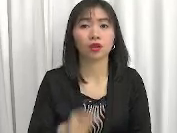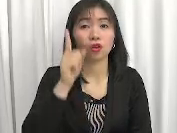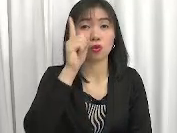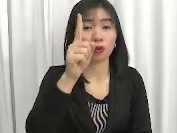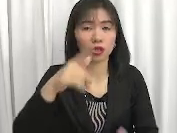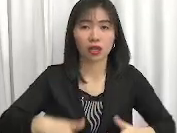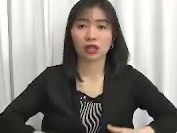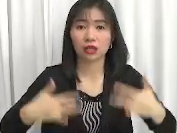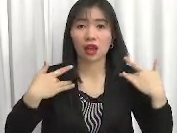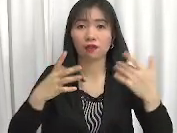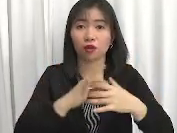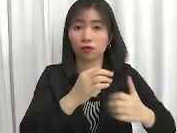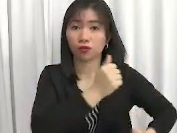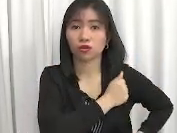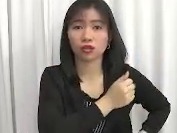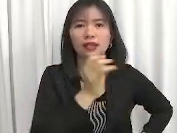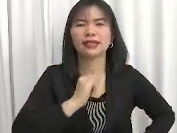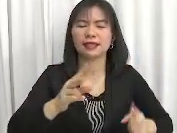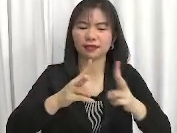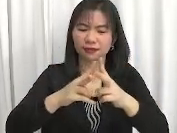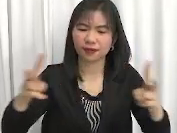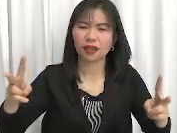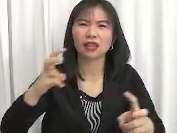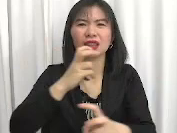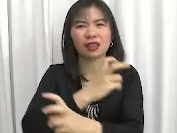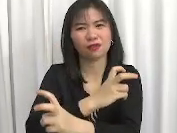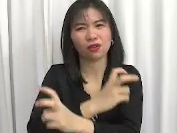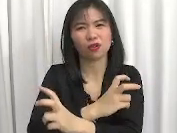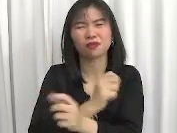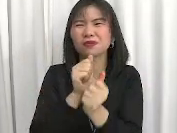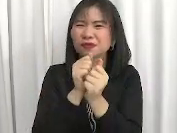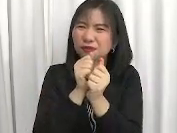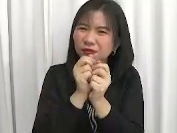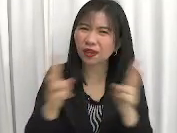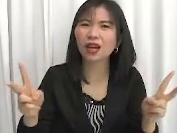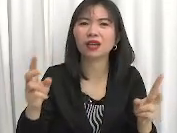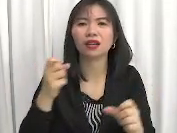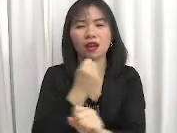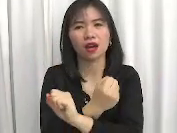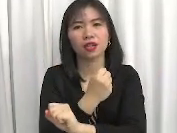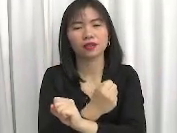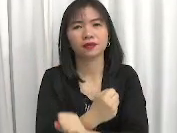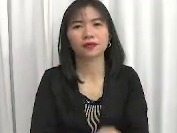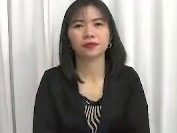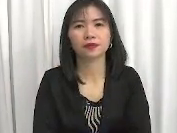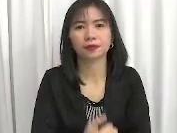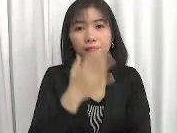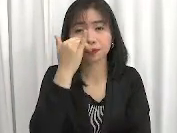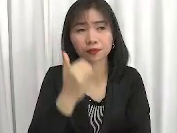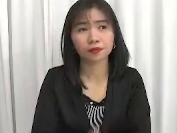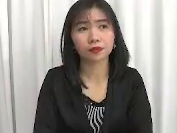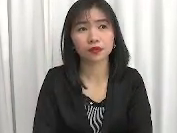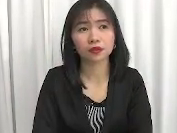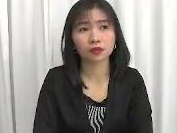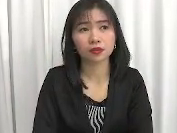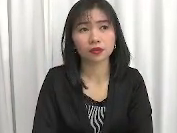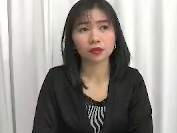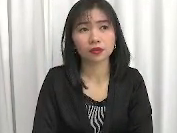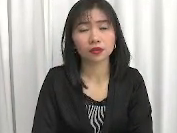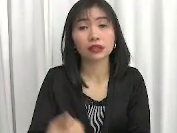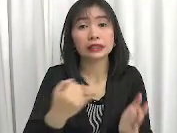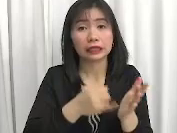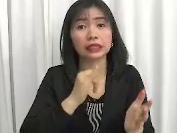sundalo, no? Ako personally, nasasabi ko, mahirap ang buhay ng isang sundalo kasi hindi ka man okay lang 'yan sa mga